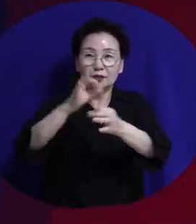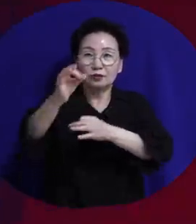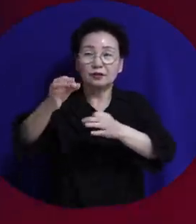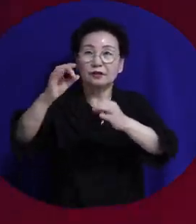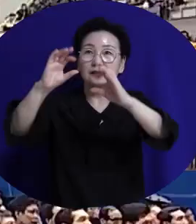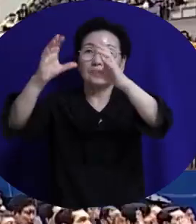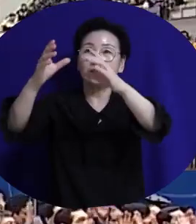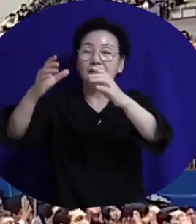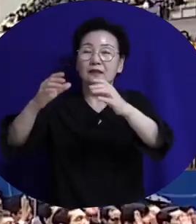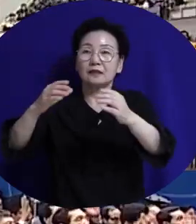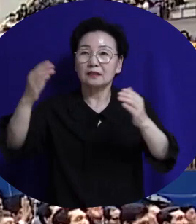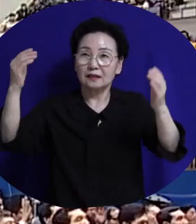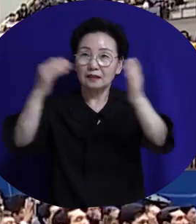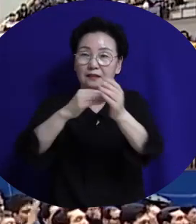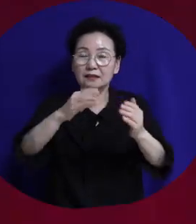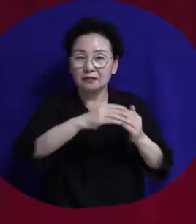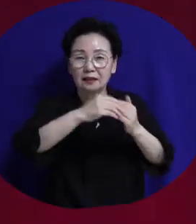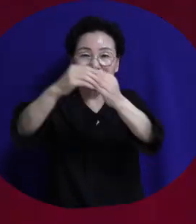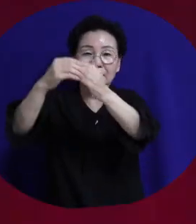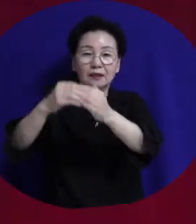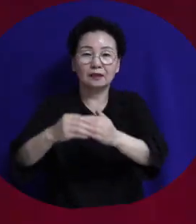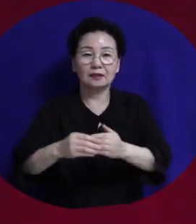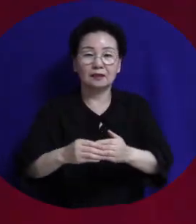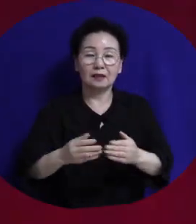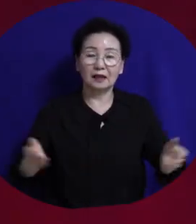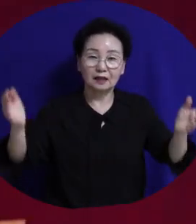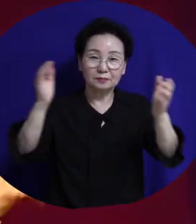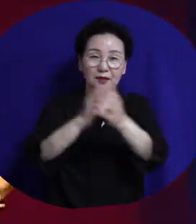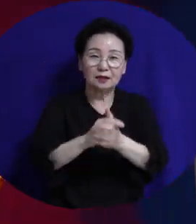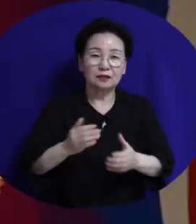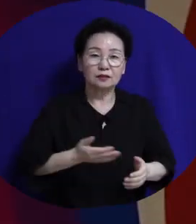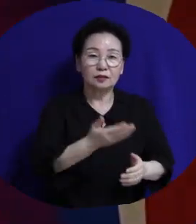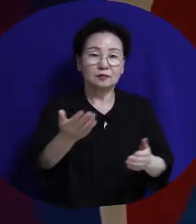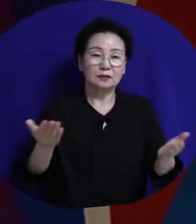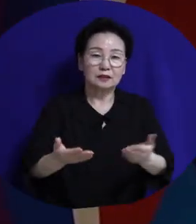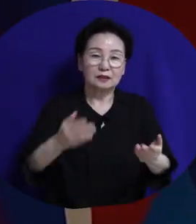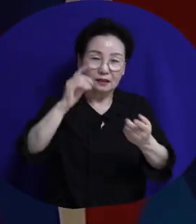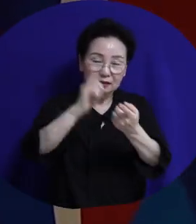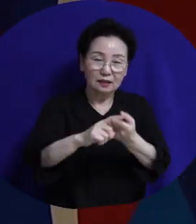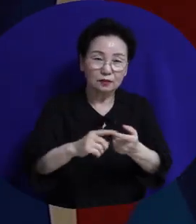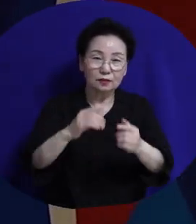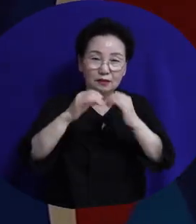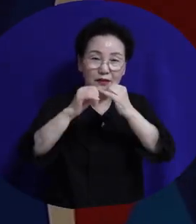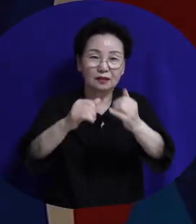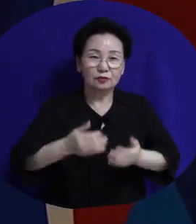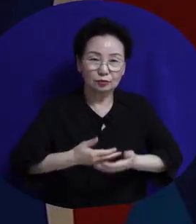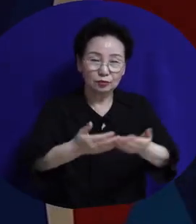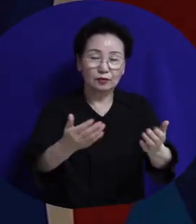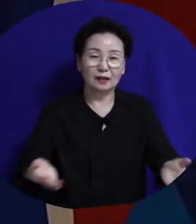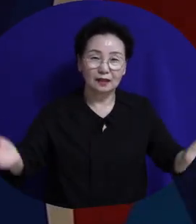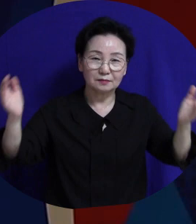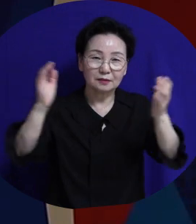데려가는 걸 믿어요. 두 손 들고 아멘하여 여러분이 일한 대로 상을 준다는 것도 여러분들이 깨닫는 자가 되어야 된다는 겁니다.